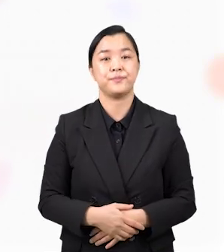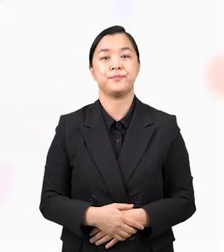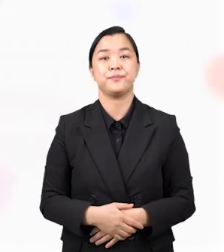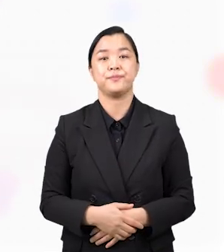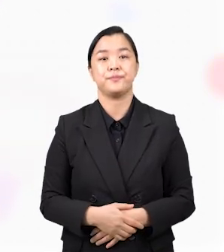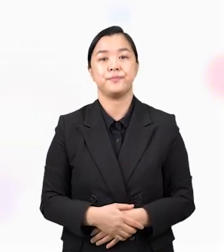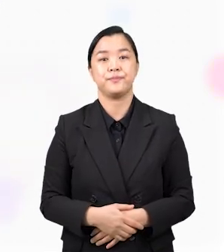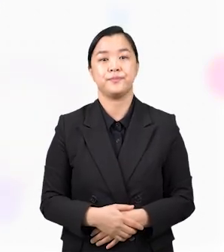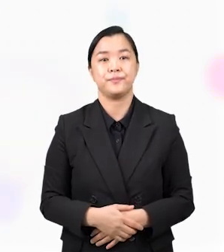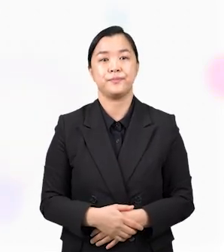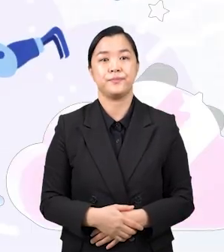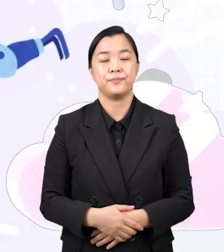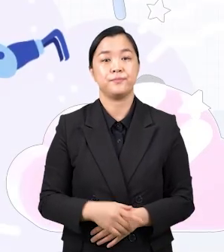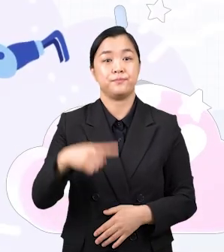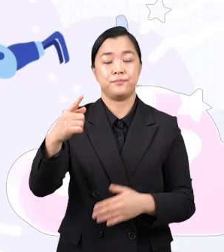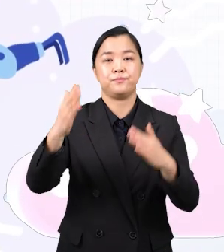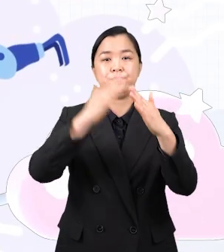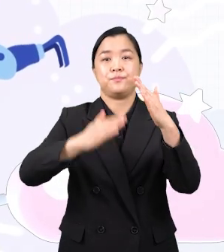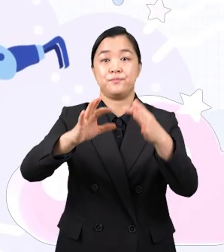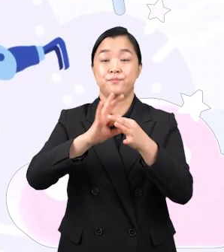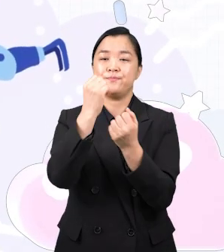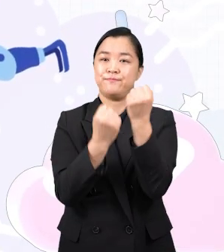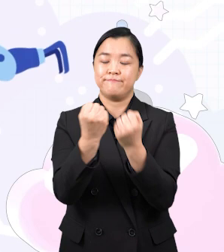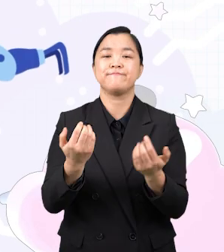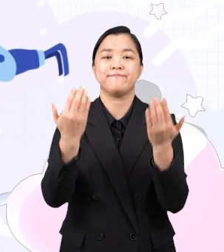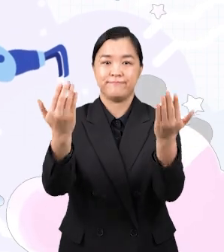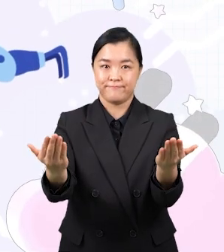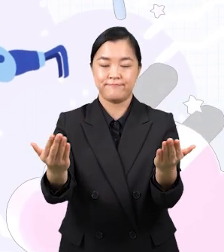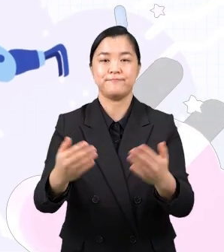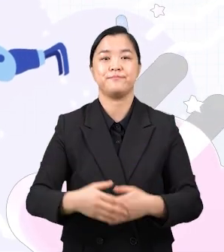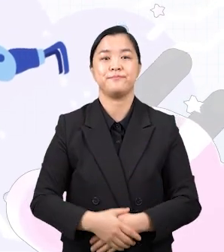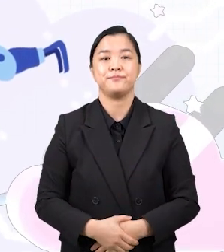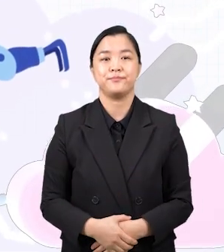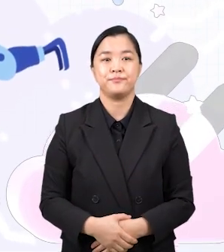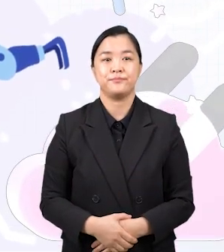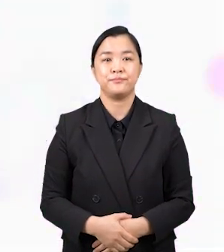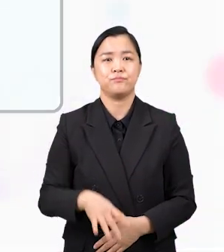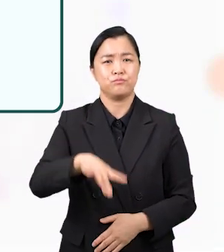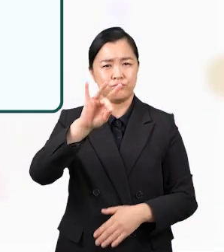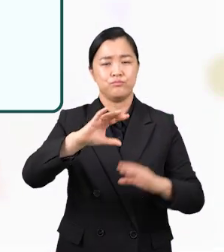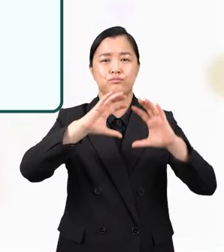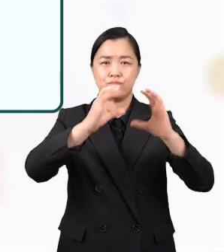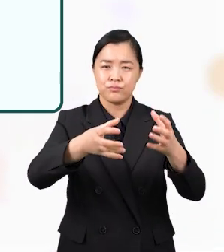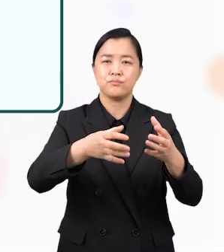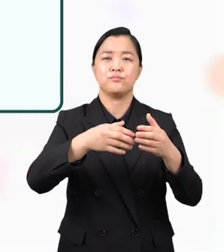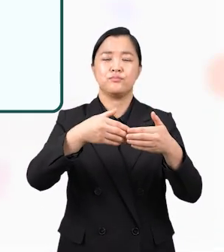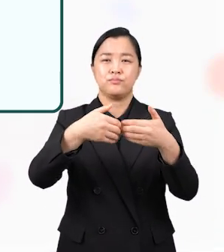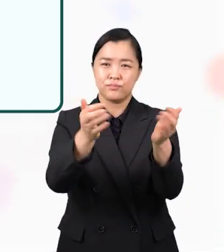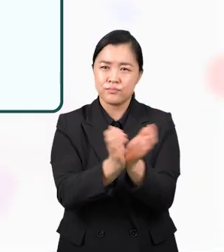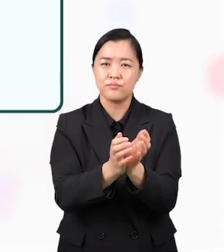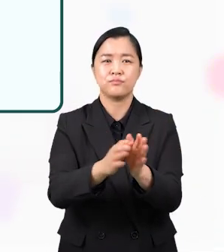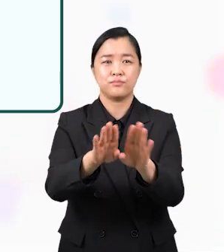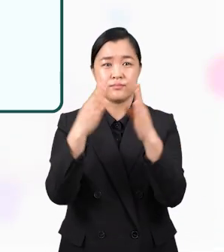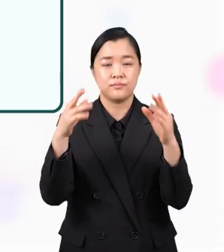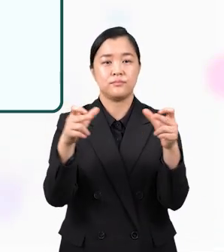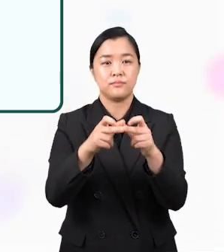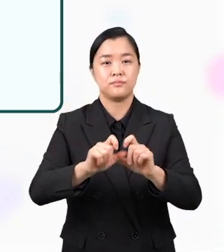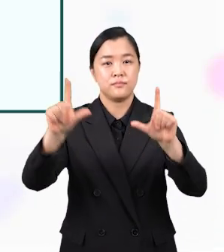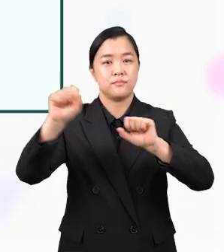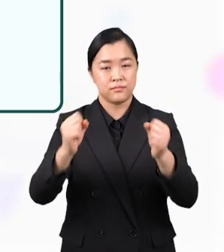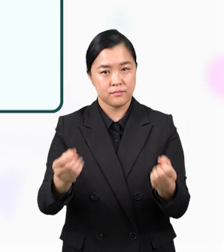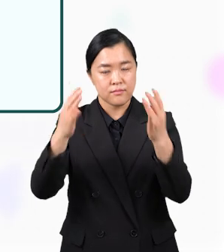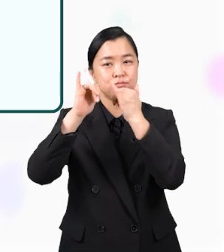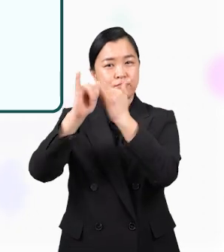알고 계시죠? 다음은 공가에 관해 설명해 드리겠습니다. 우선 국가나 지방자치단체가